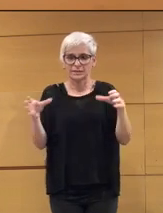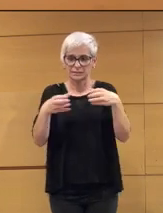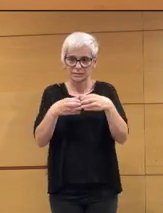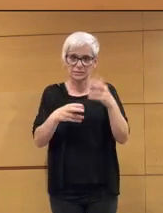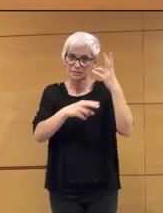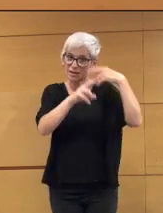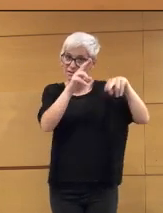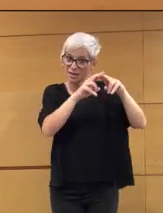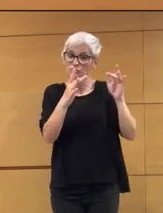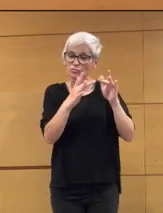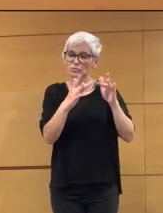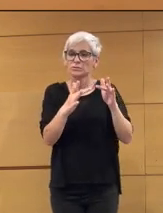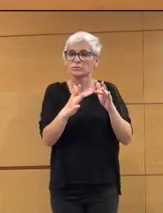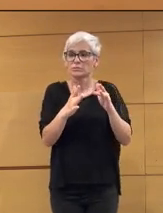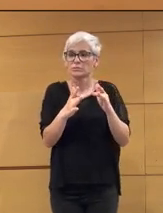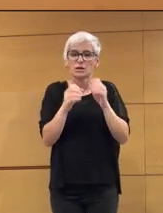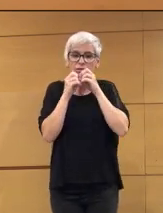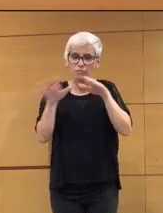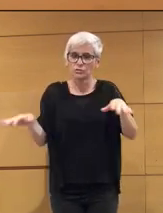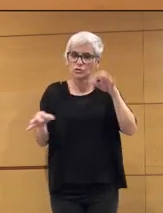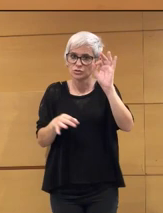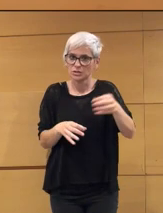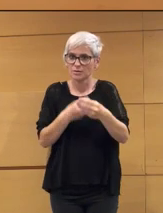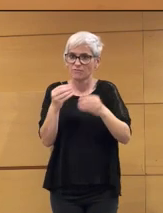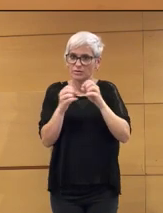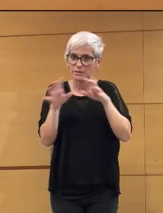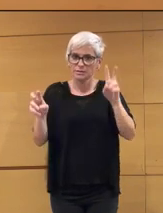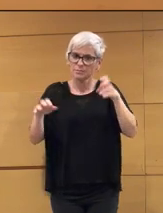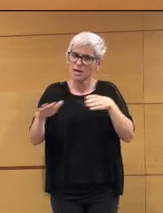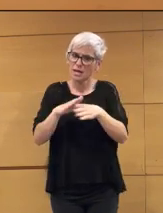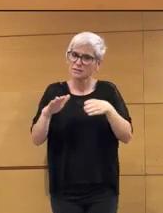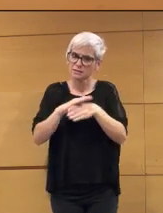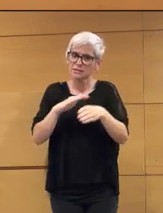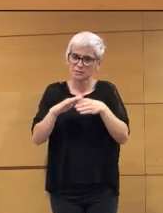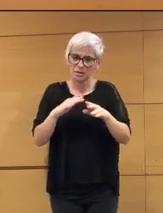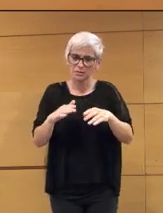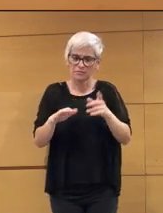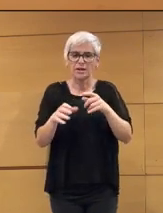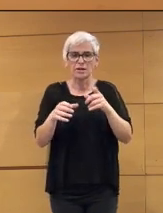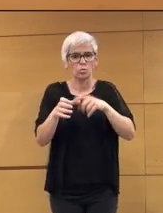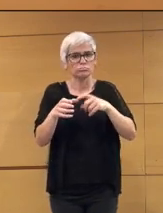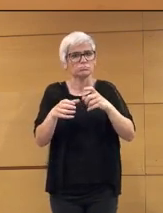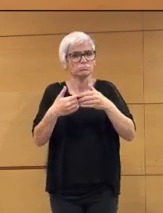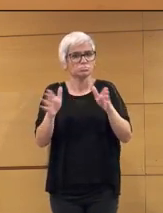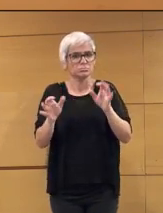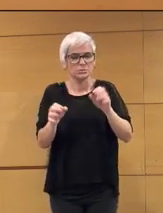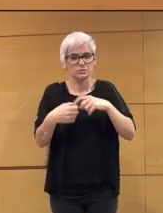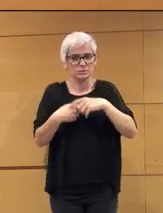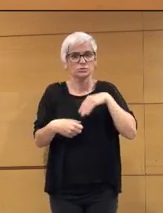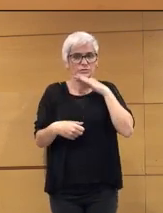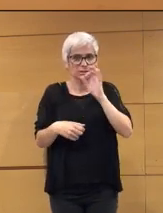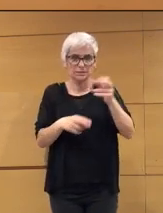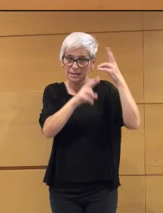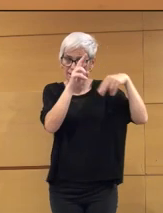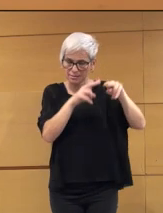la Generalitat que em va fer difusió. I en van fer un de webs accessibles, que es va poder tirar endavant perquè vam tenir personal de la